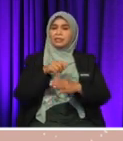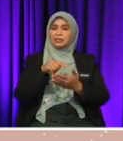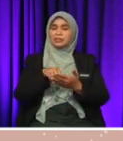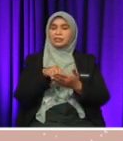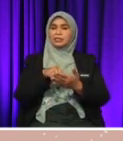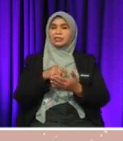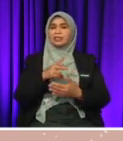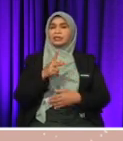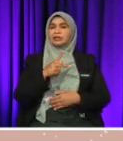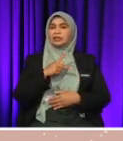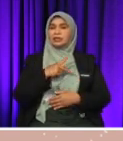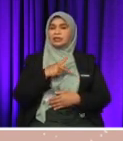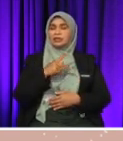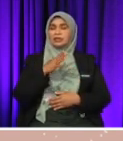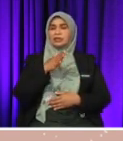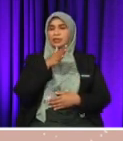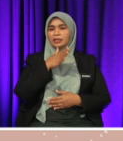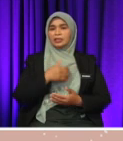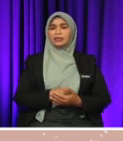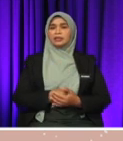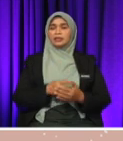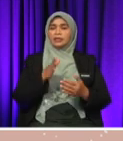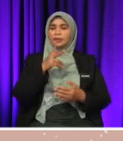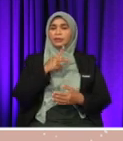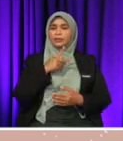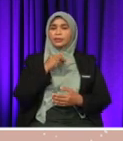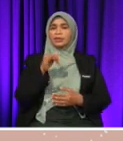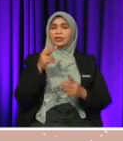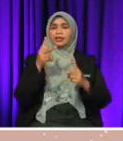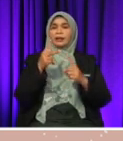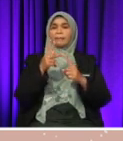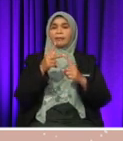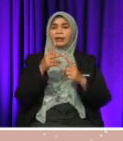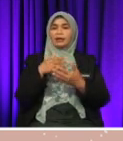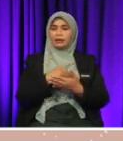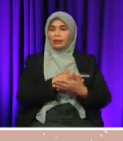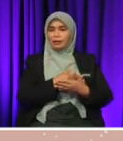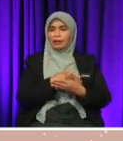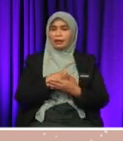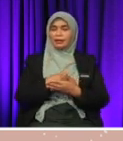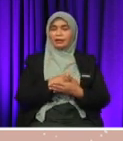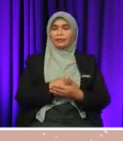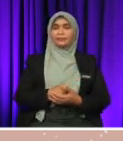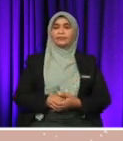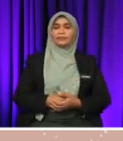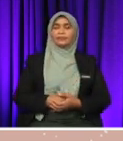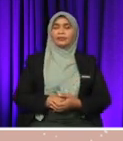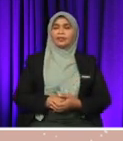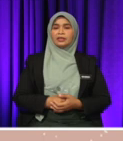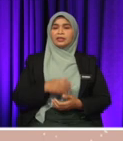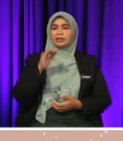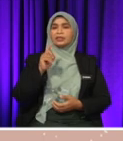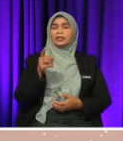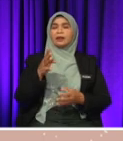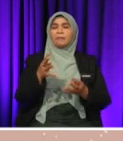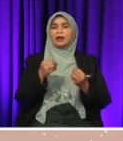ku disini adalah merujuk kepada anak lah anak yang